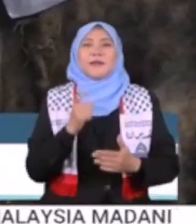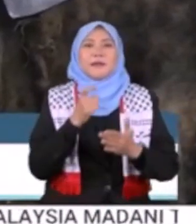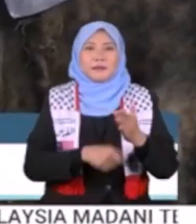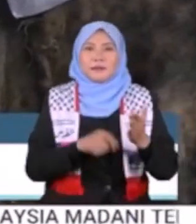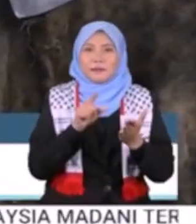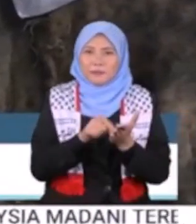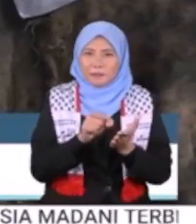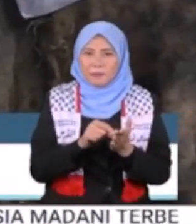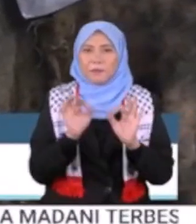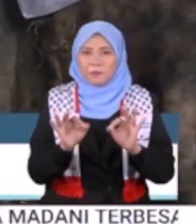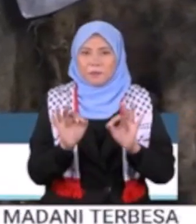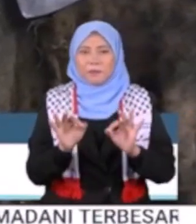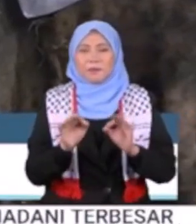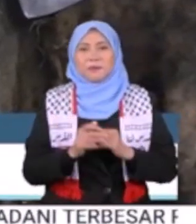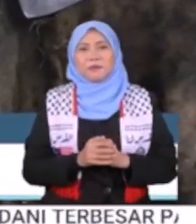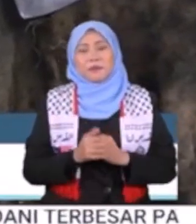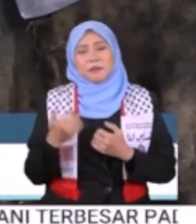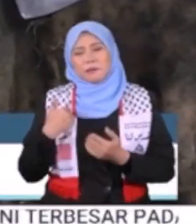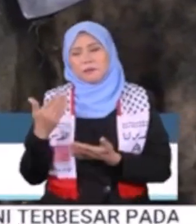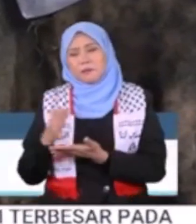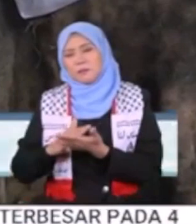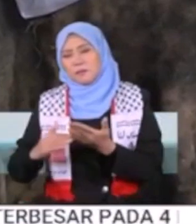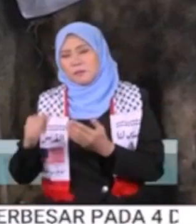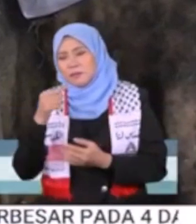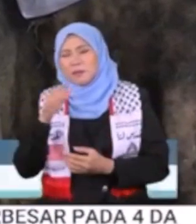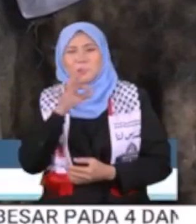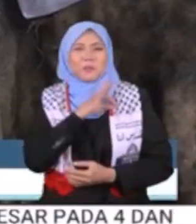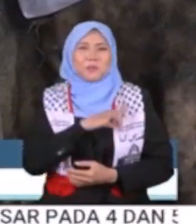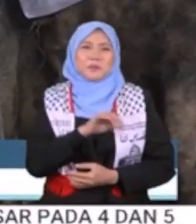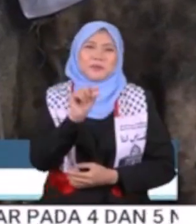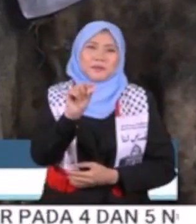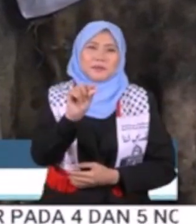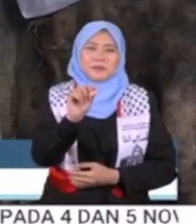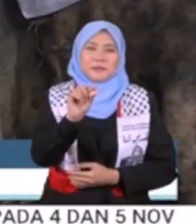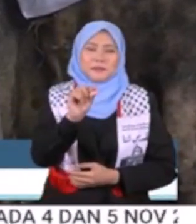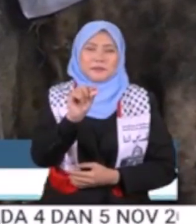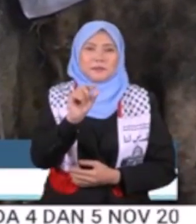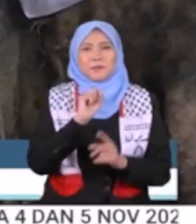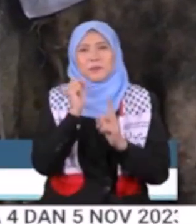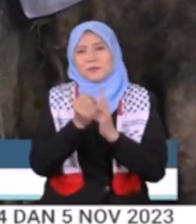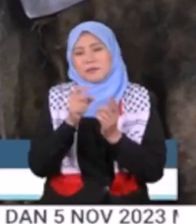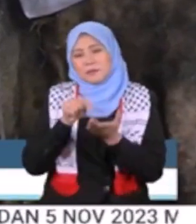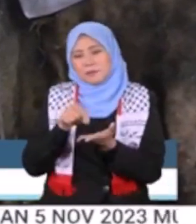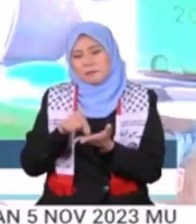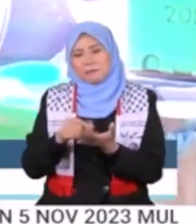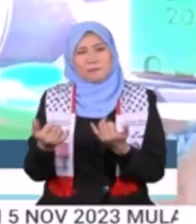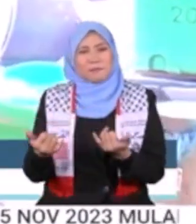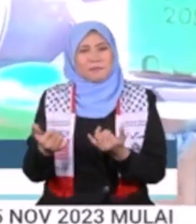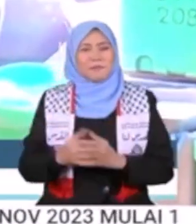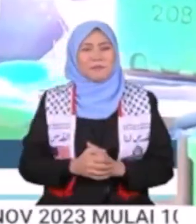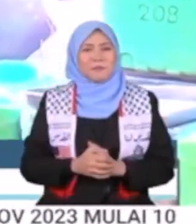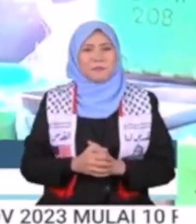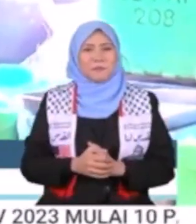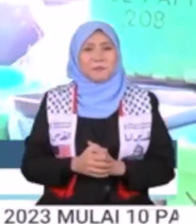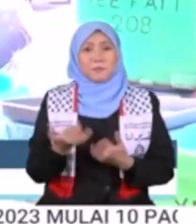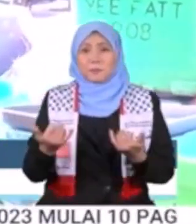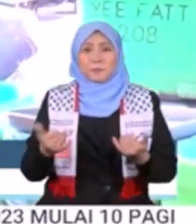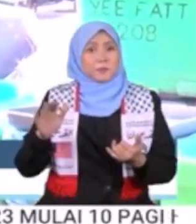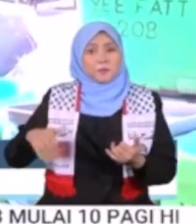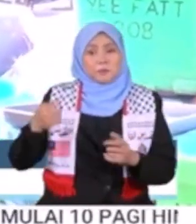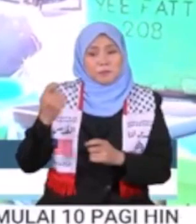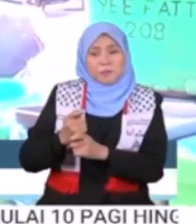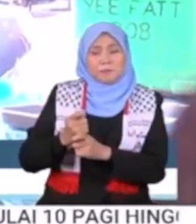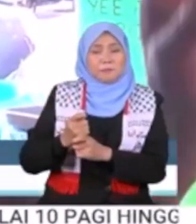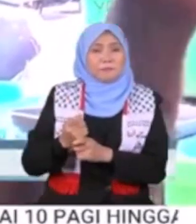kita pun adalah orang kata untung sikit lah dengan keadaan ayam sekarang ni. Untuk masa ni belum ada